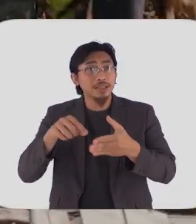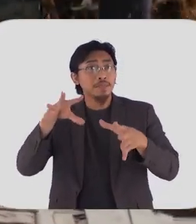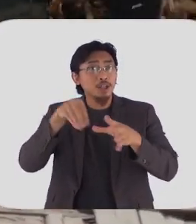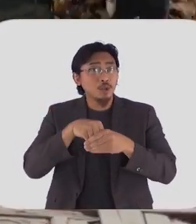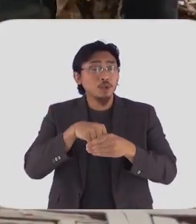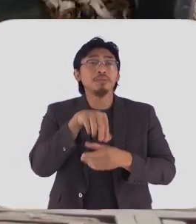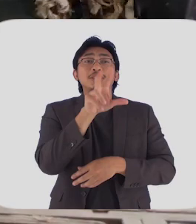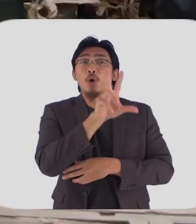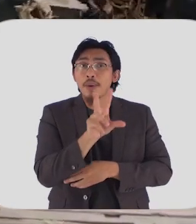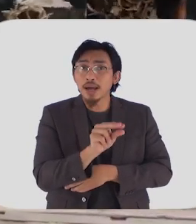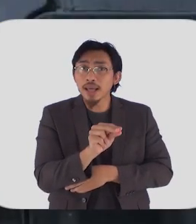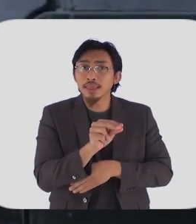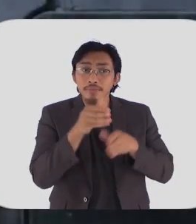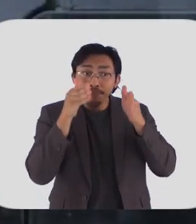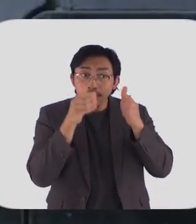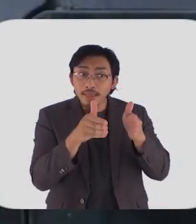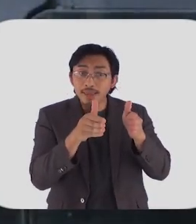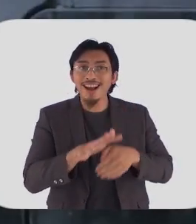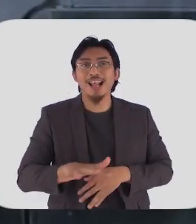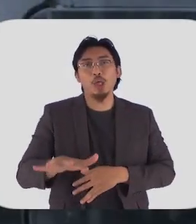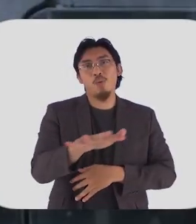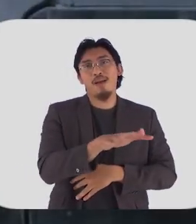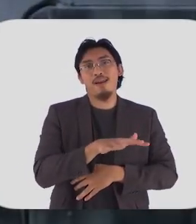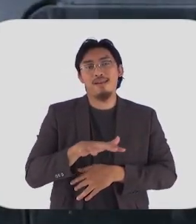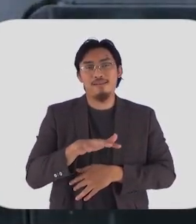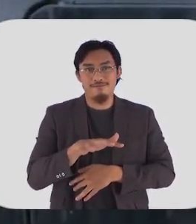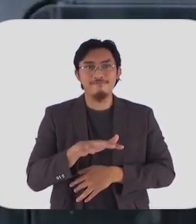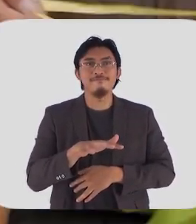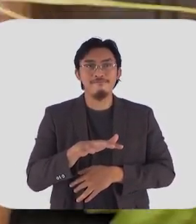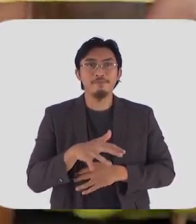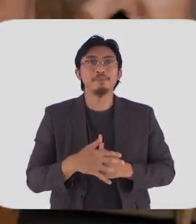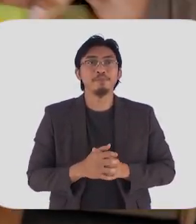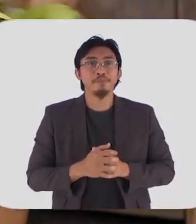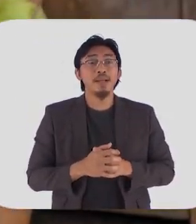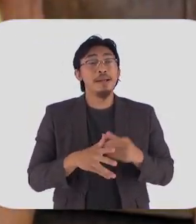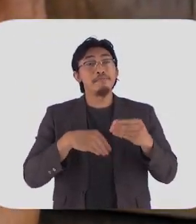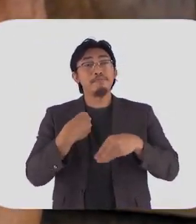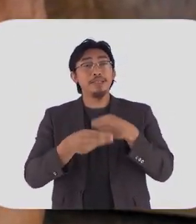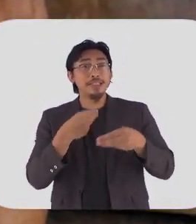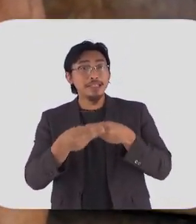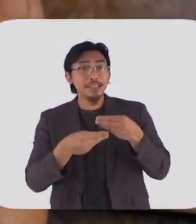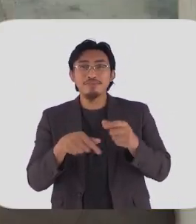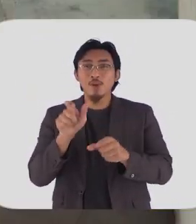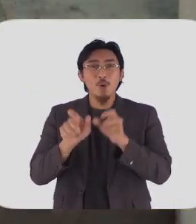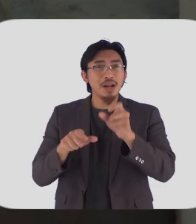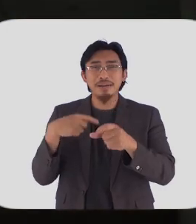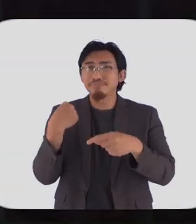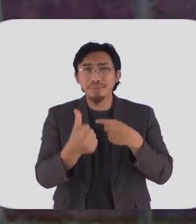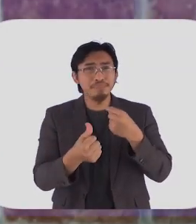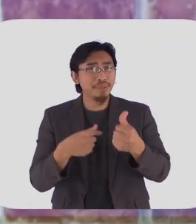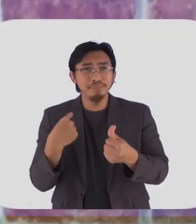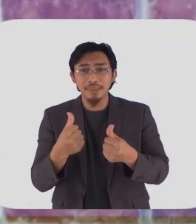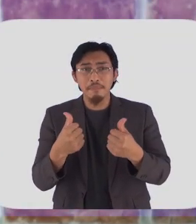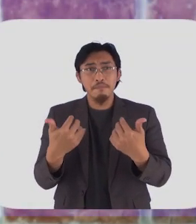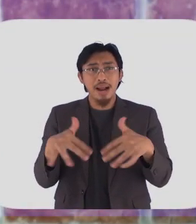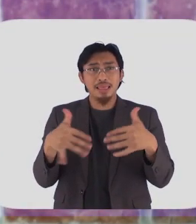dengan lingkungan ya. Jadi investasi yang masuk ke Jawa Barat itu harus memperhatikan lingkungan.